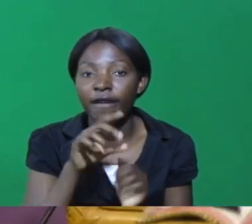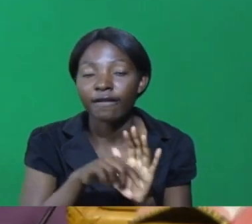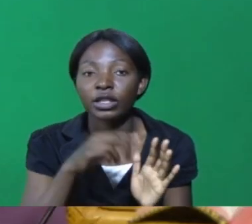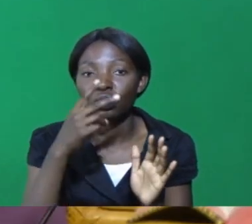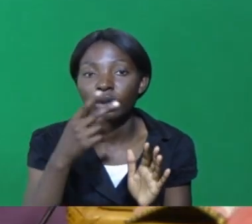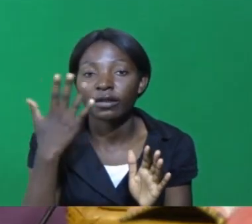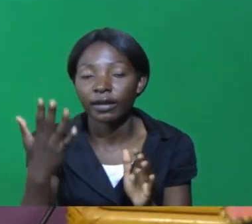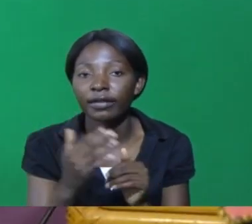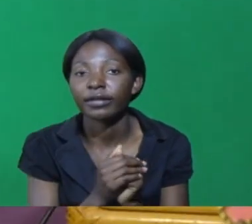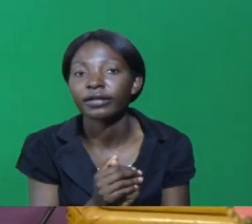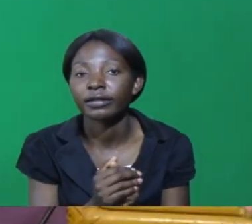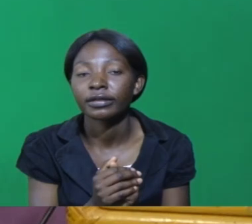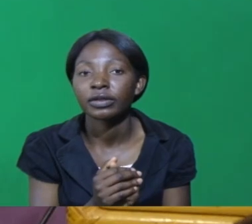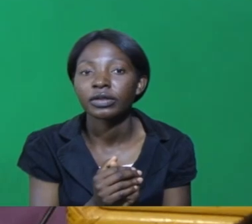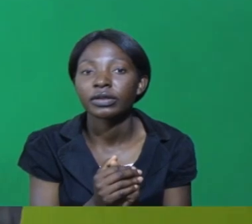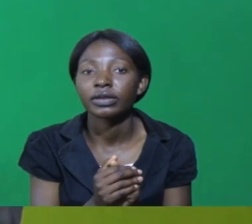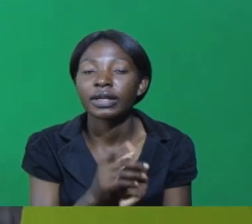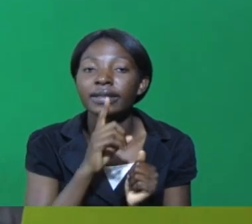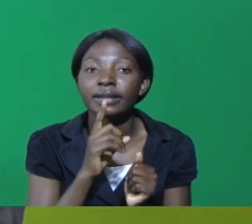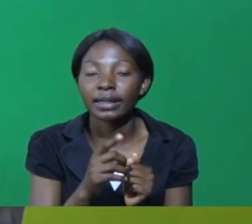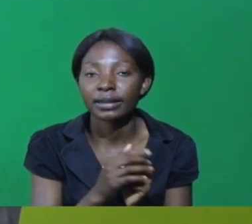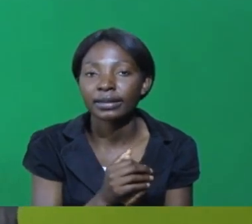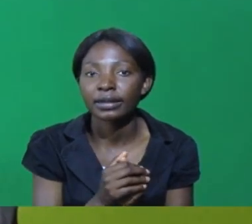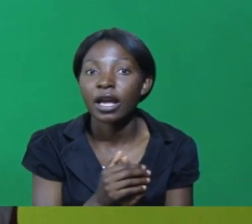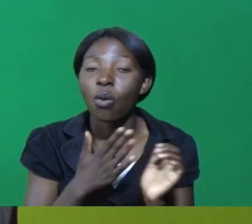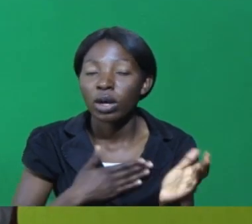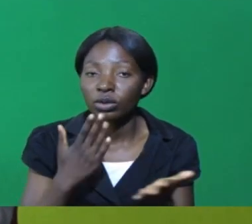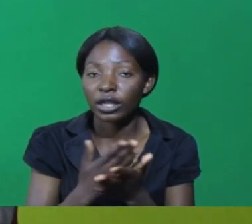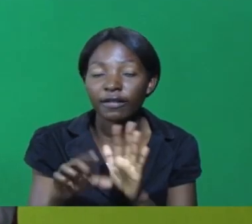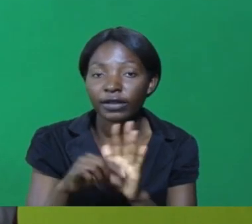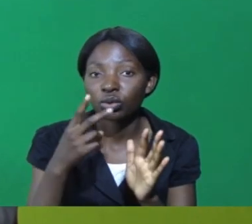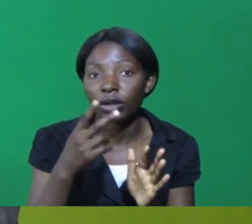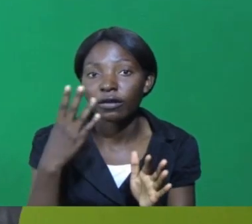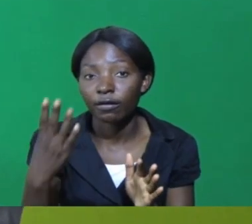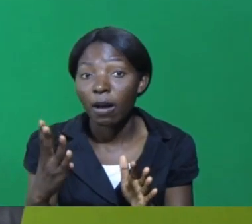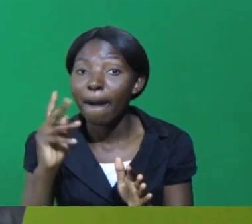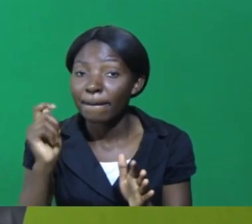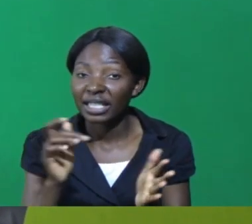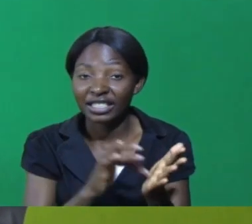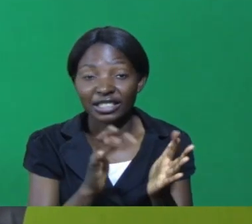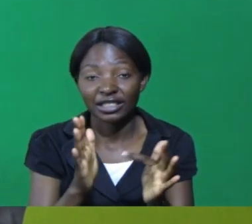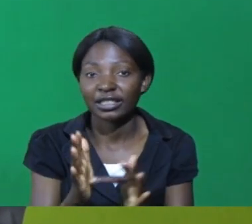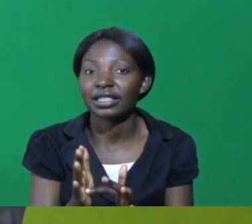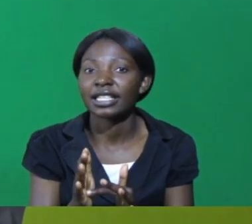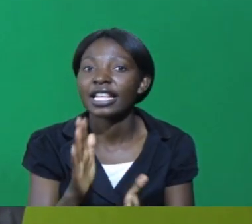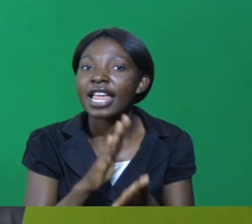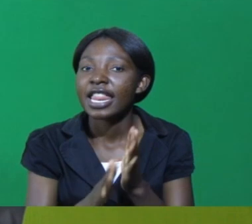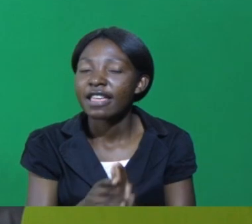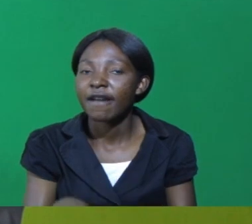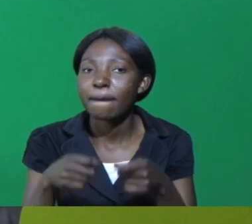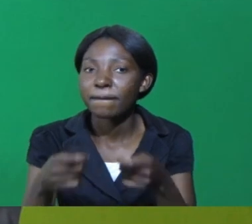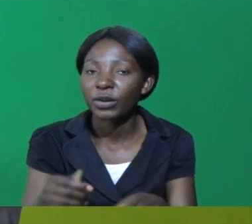verse 25. Inoti regai tiverenge tichangira pa 24 yacho. Okay. Asi Jesu haana